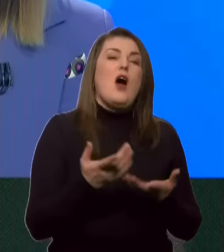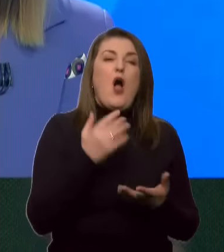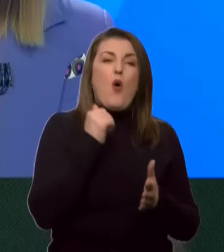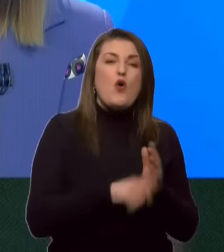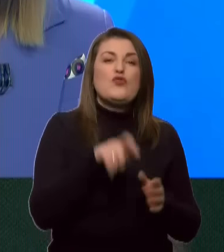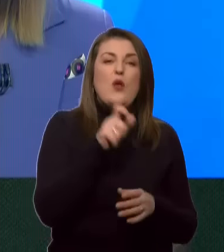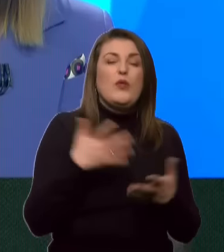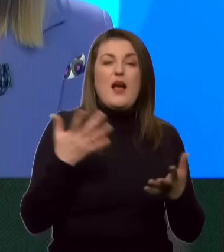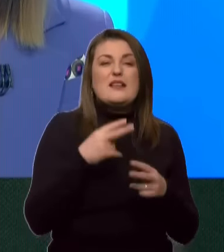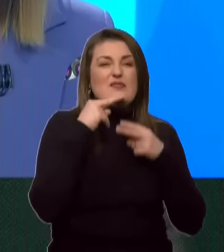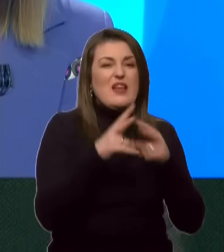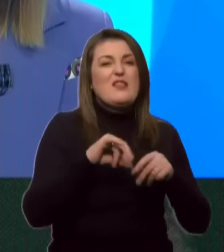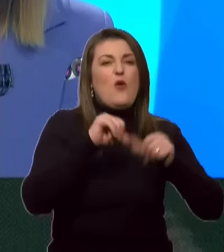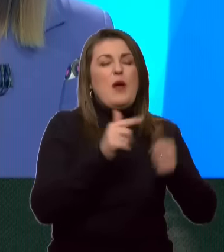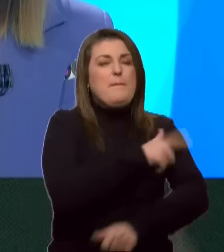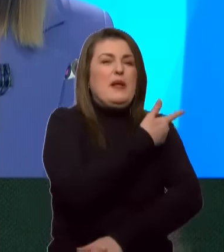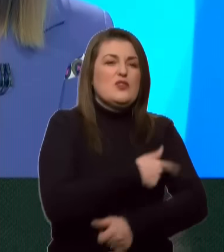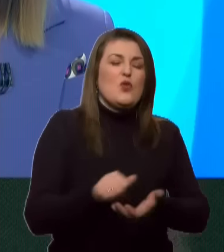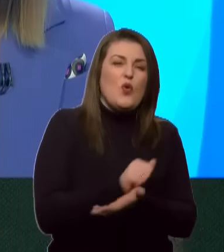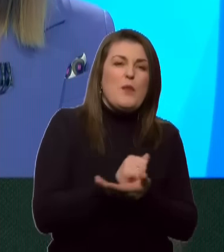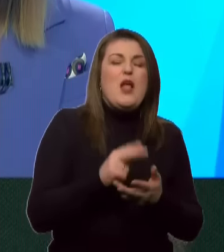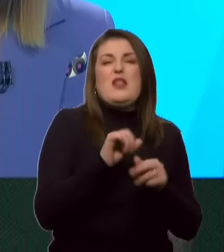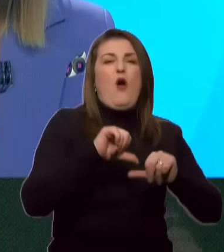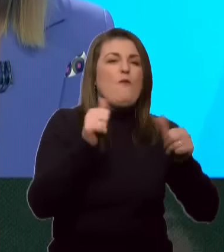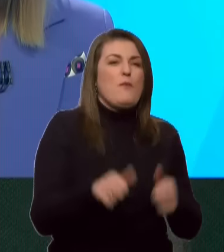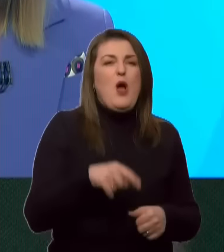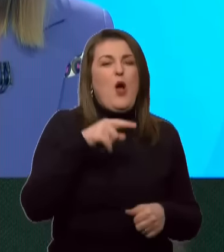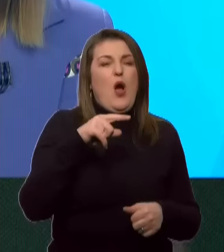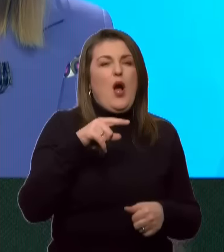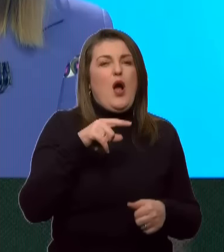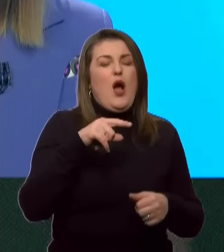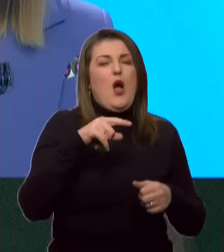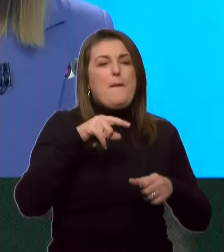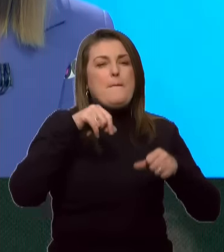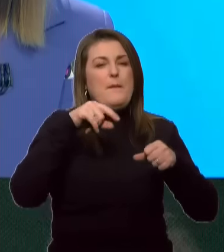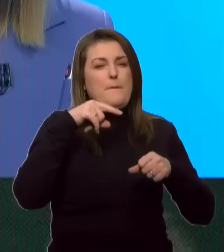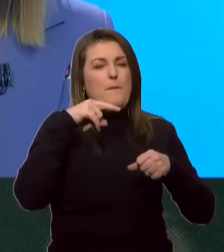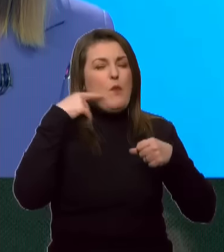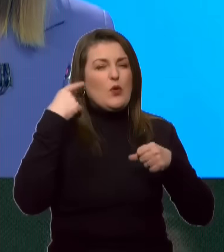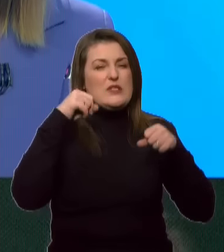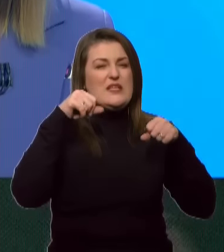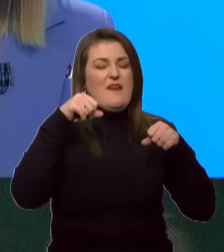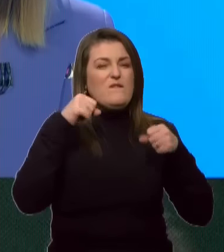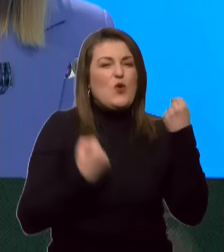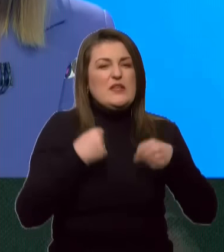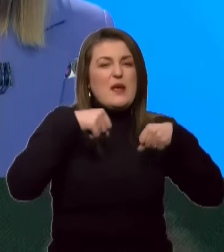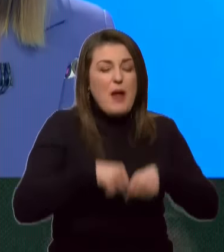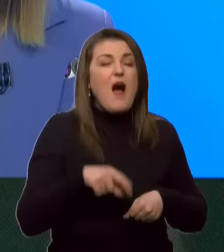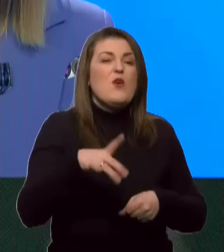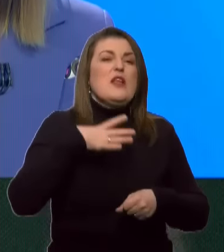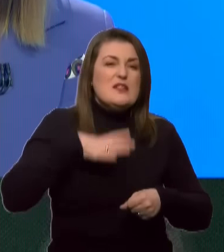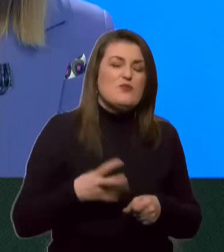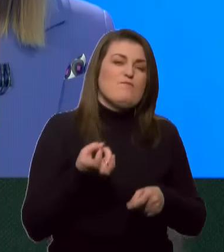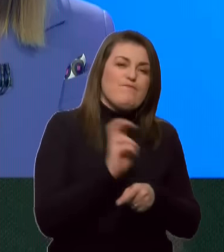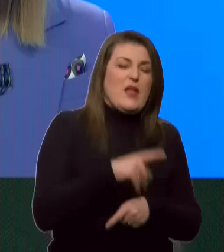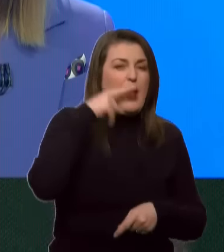звертається будь-то за оформленням медичних документів, будь-то за оформленням російських водійських прав, вона змушена піти та стати на